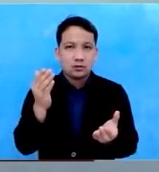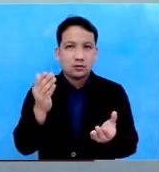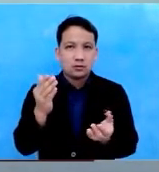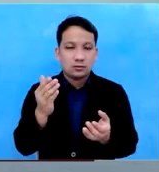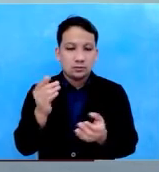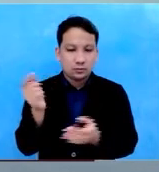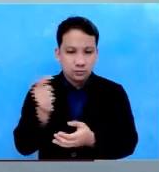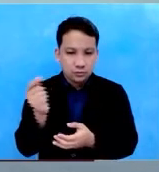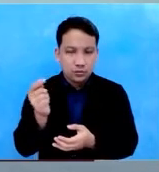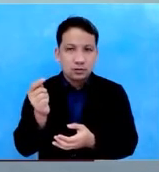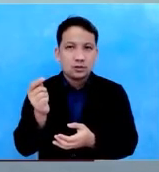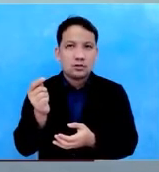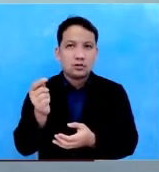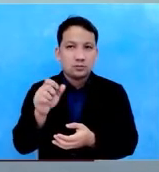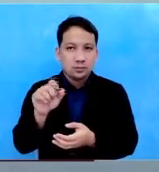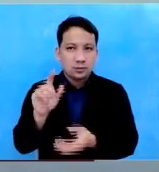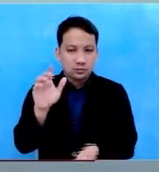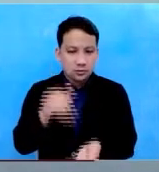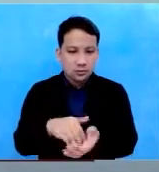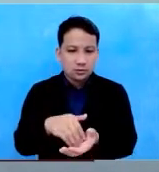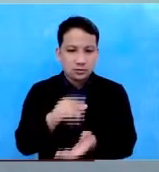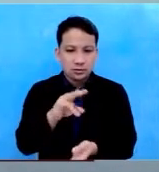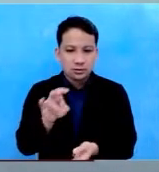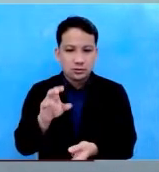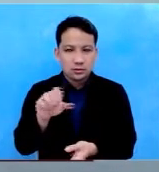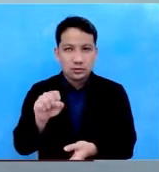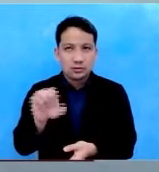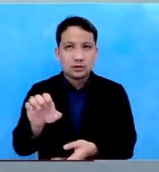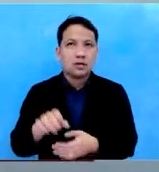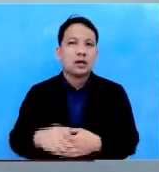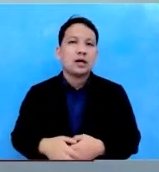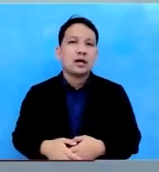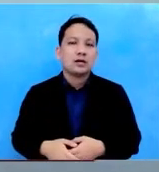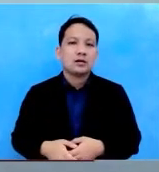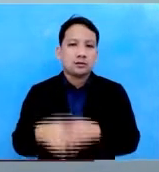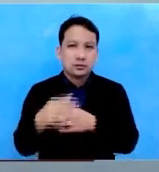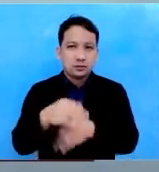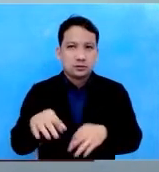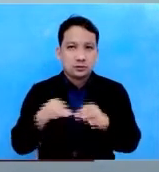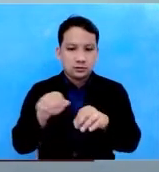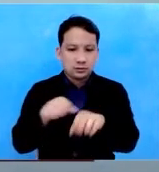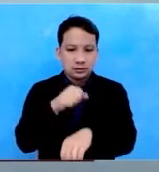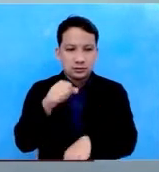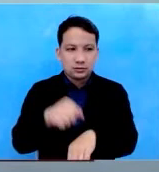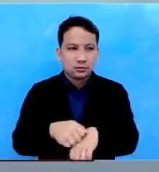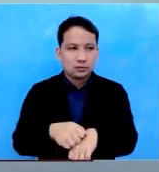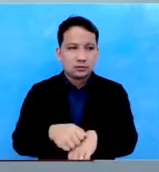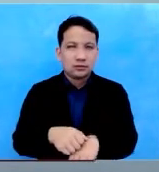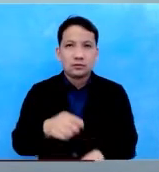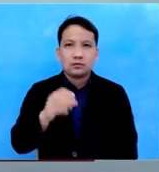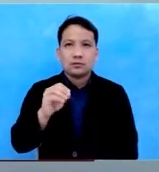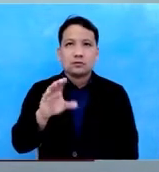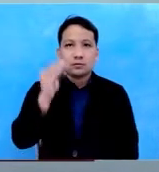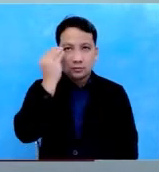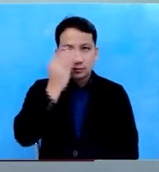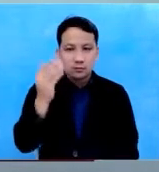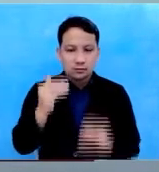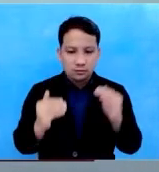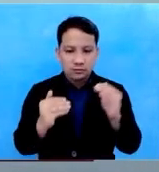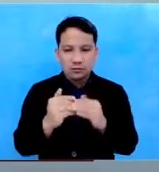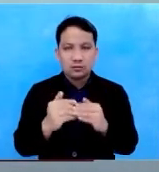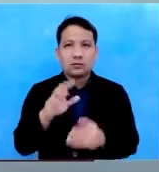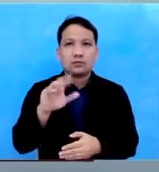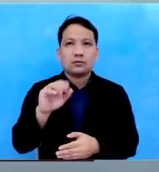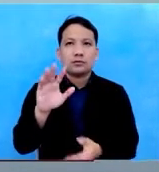nasa 11,700 cases na. Inaasahan ni Singapore Minister of Health Ong Ye na aakyat pa ito sa